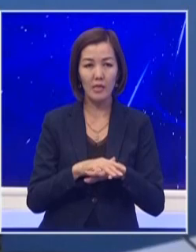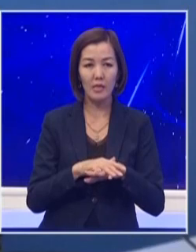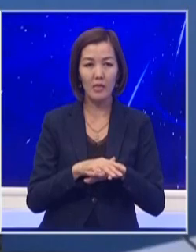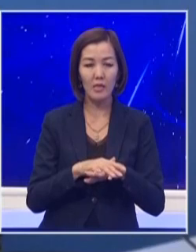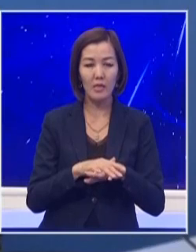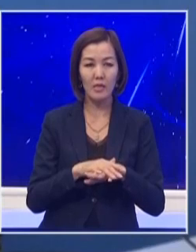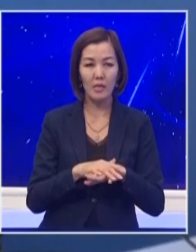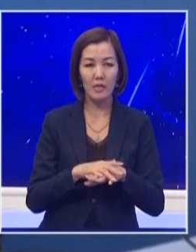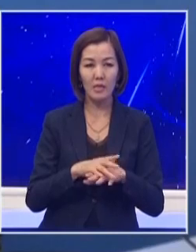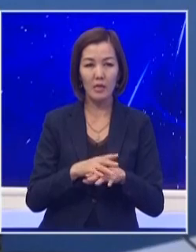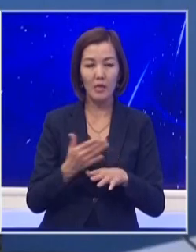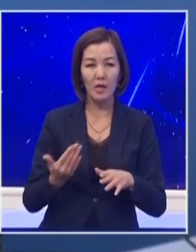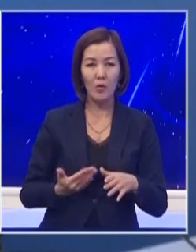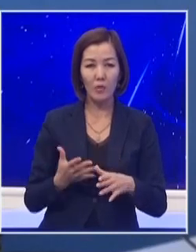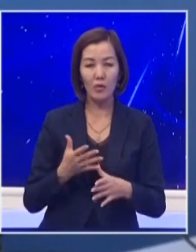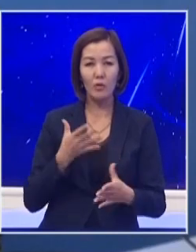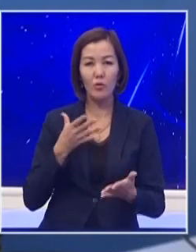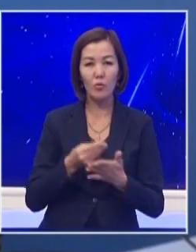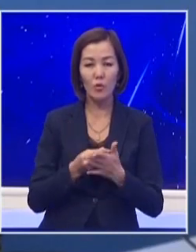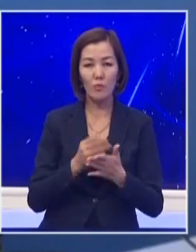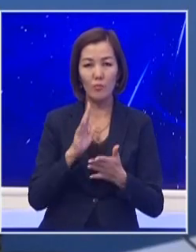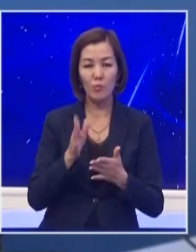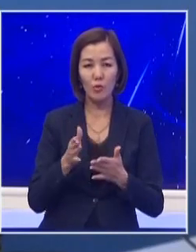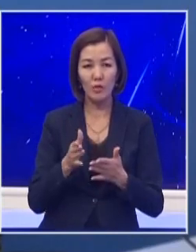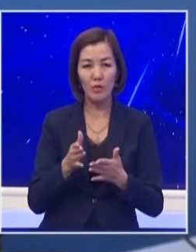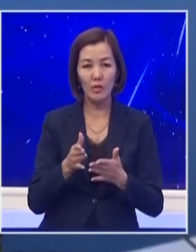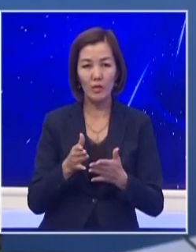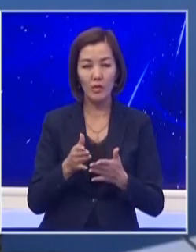байланысты әлеуметтік төлем төленеді. Әлеуметтік төлем